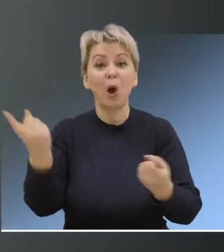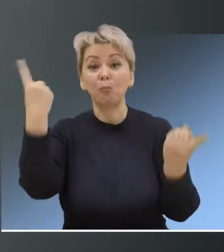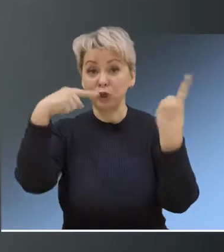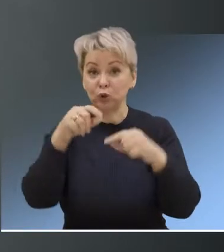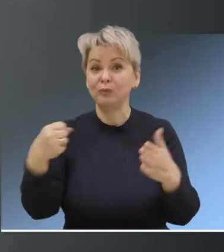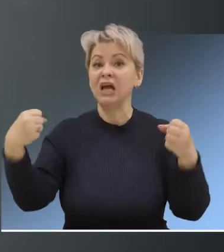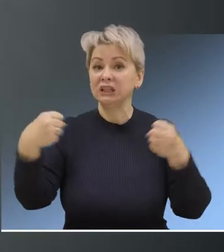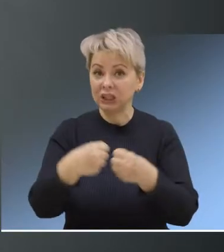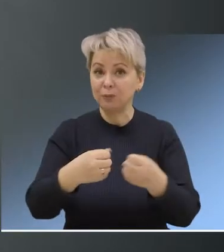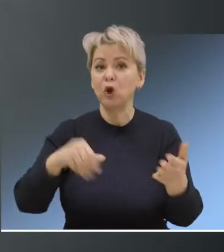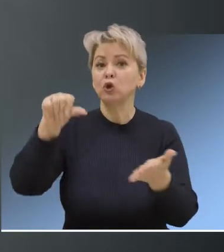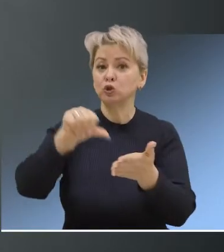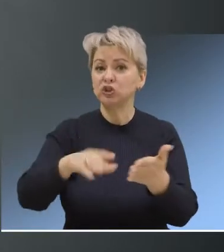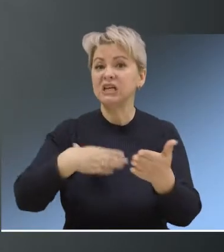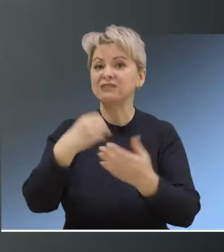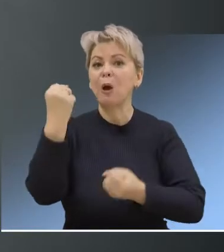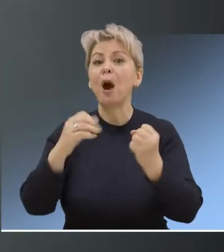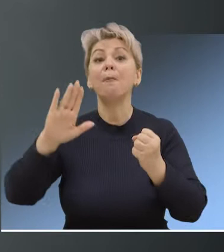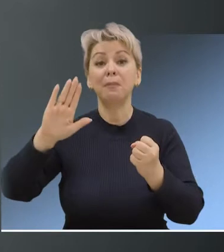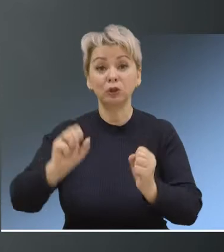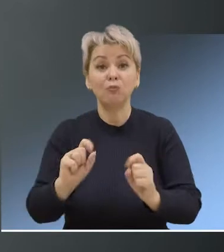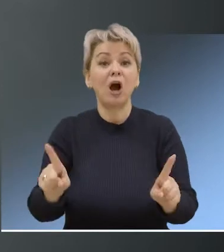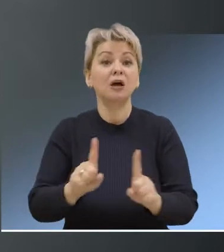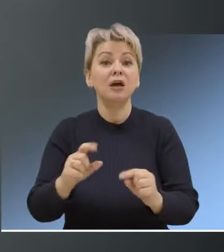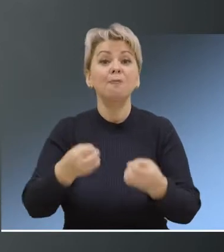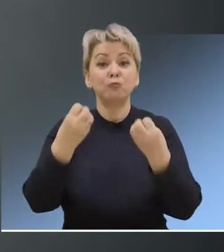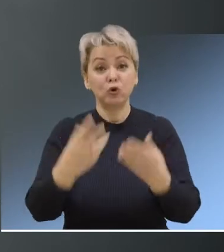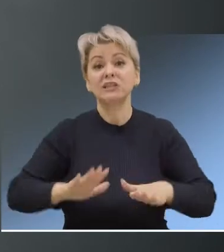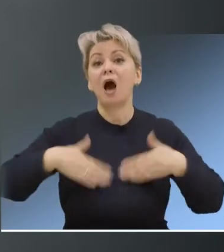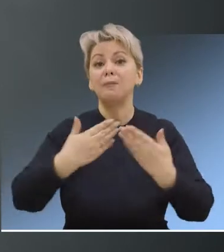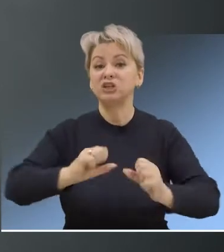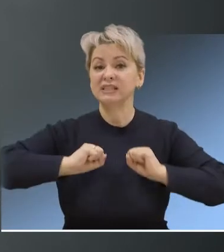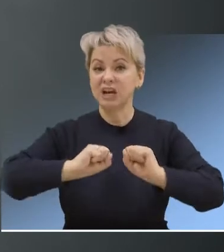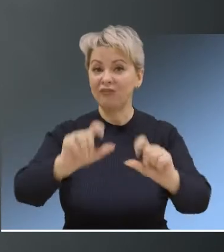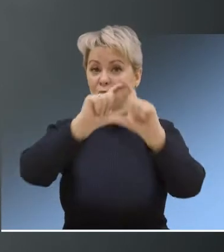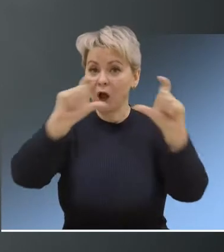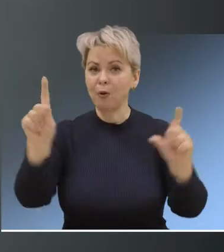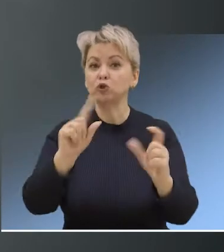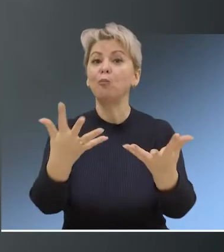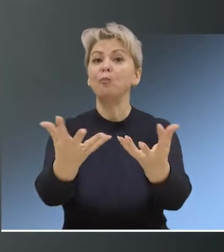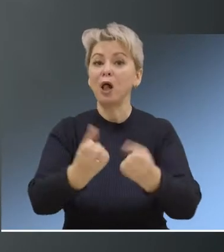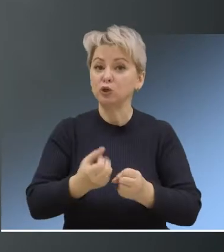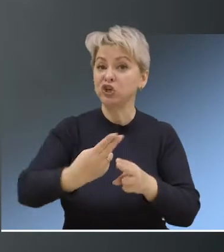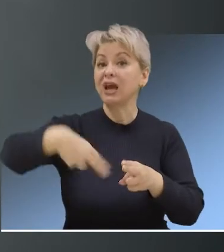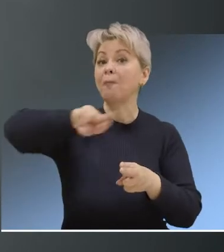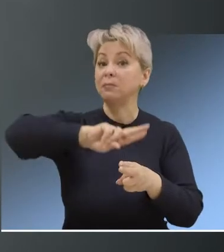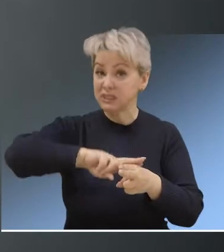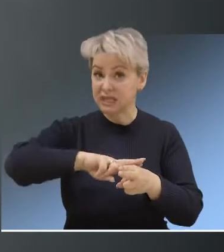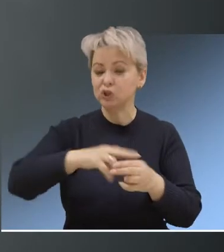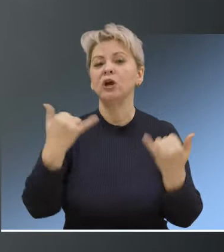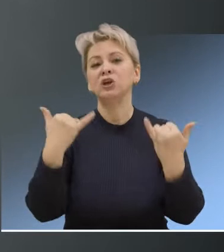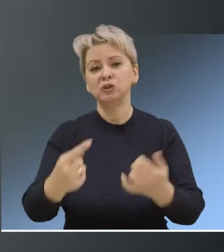когда инсценировал ДТП с участием своего автомобиля, а потом, как ни в чем не бывало, обратился в страховую компанию, чтобы